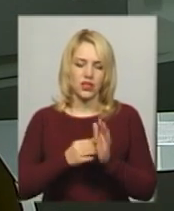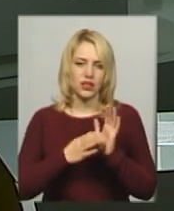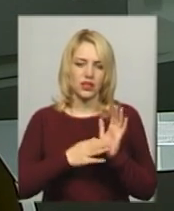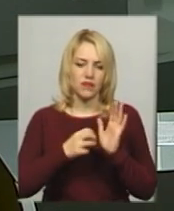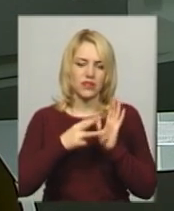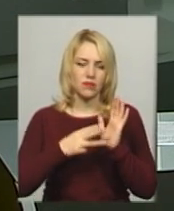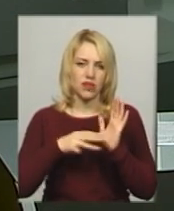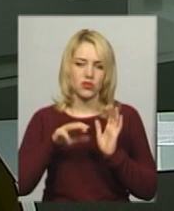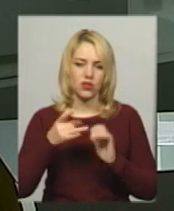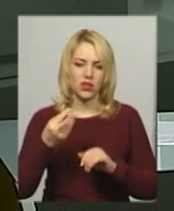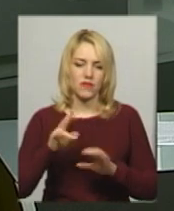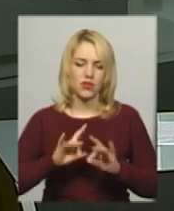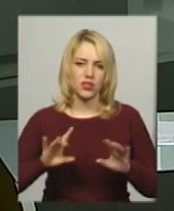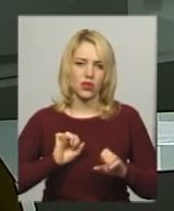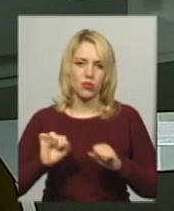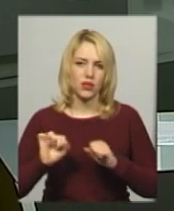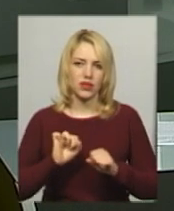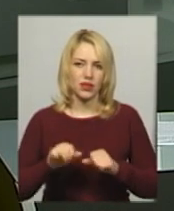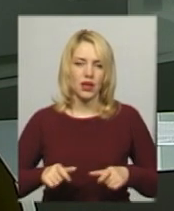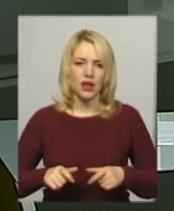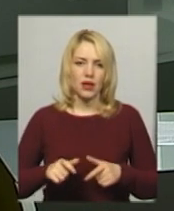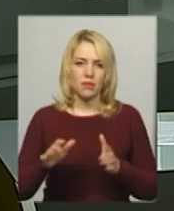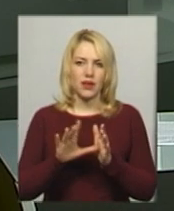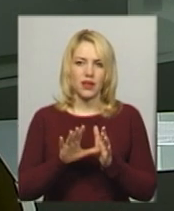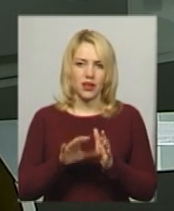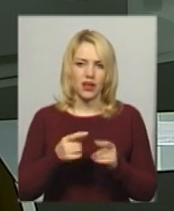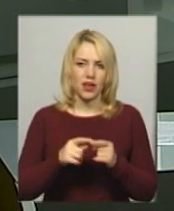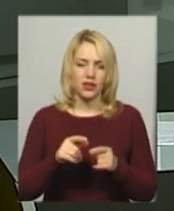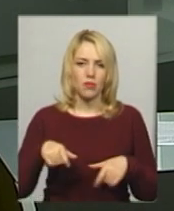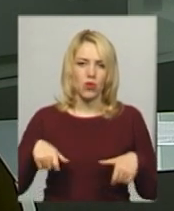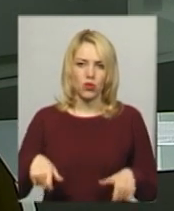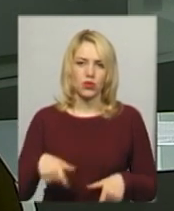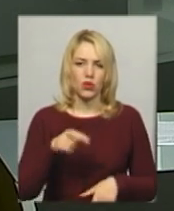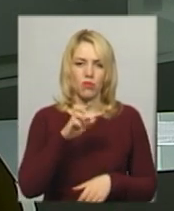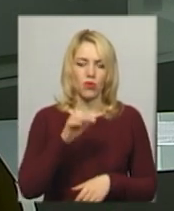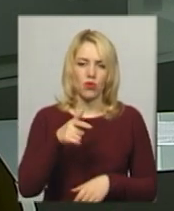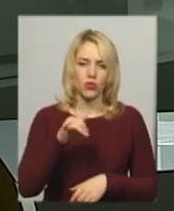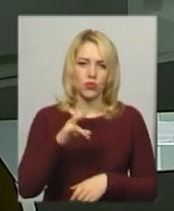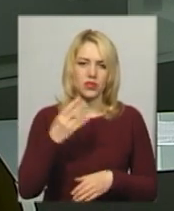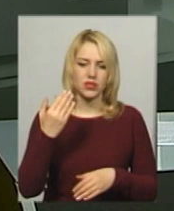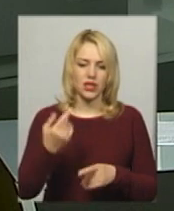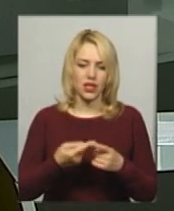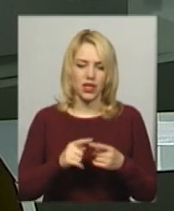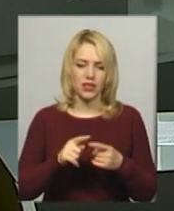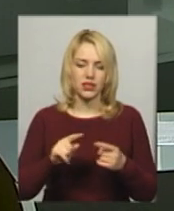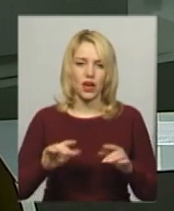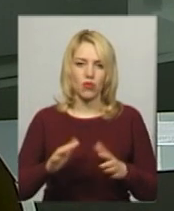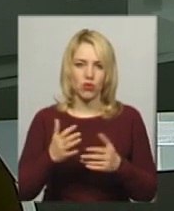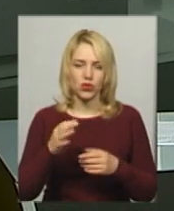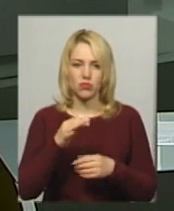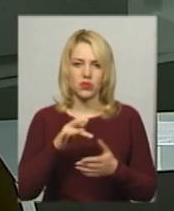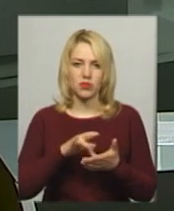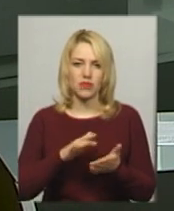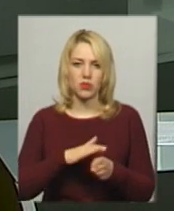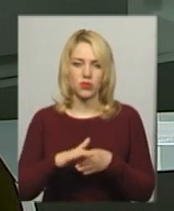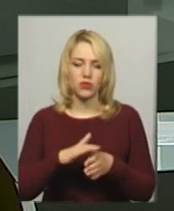це розповів командир бригади територіальної оборони Хмельницької області полковник Ігор Богун. З цієї нагоди сьогодні в обласному центрі